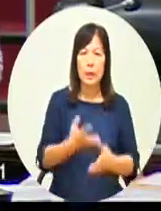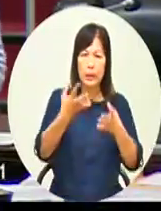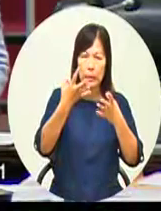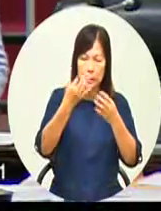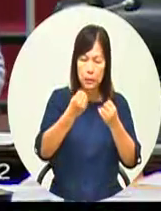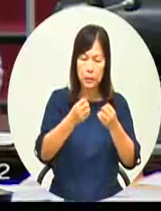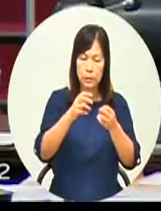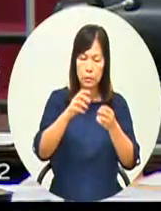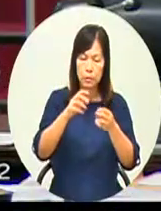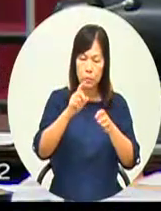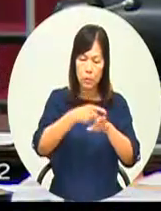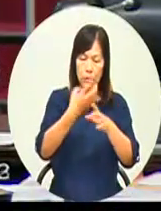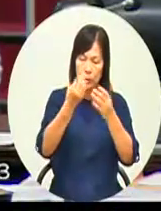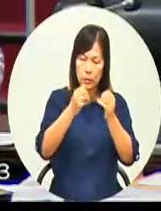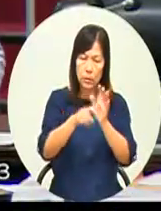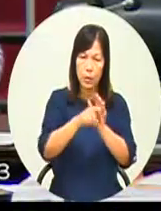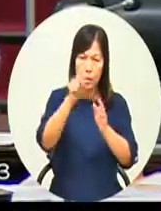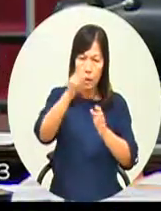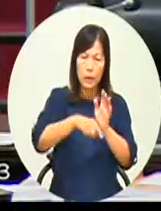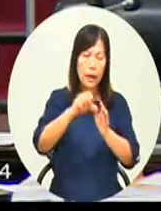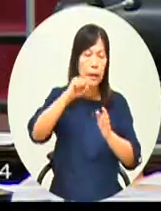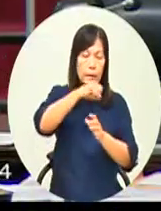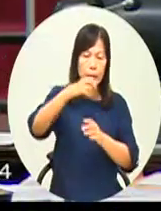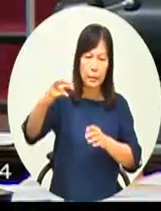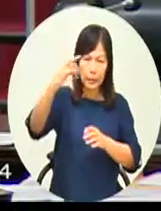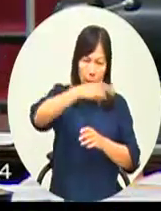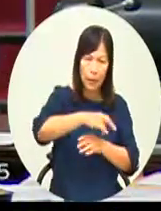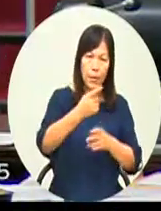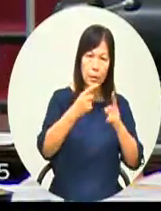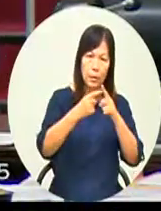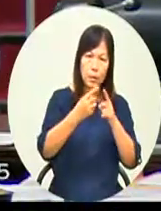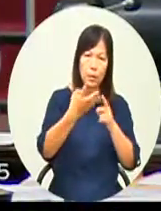局的数字来看一下来台旅客的人次好不好。